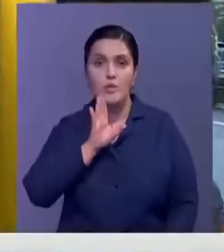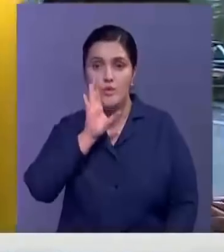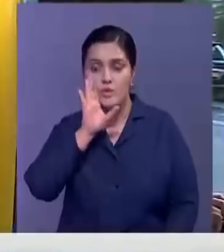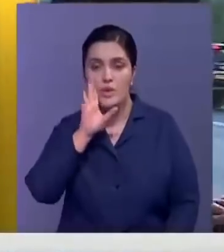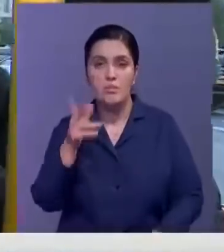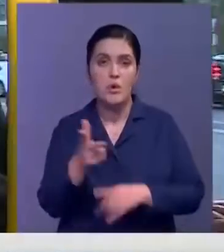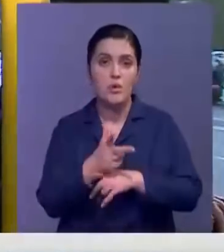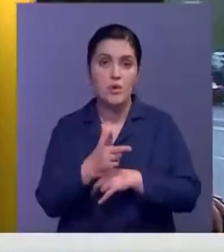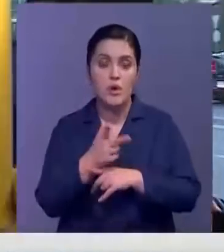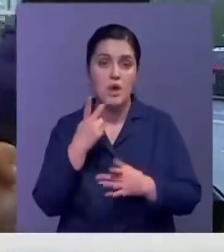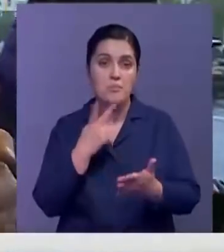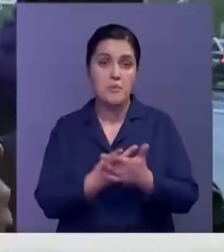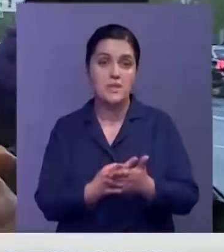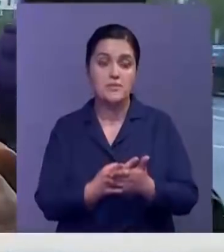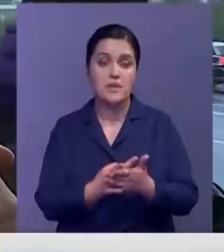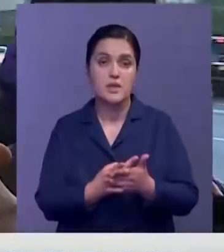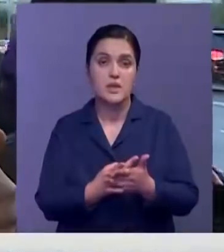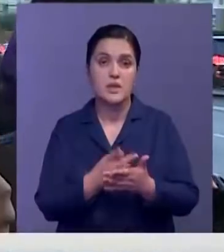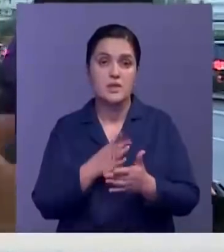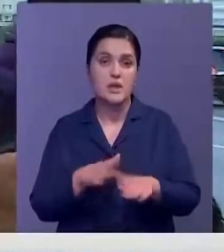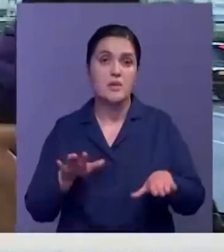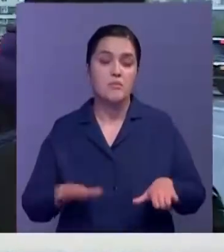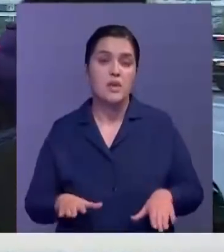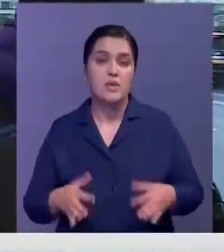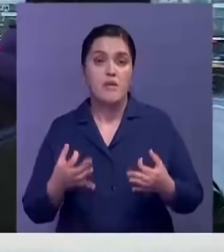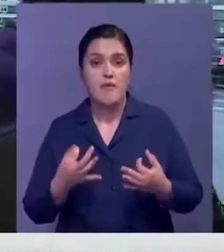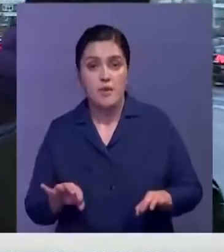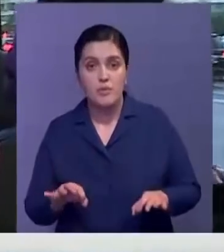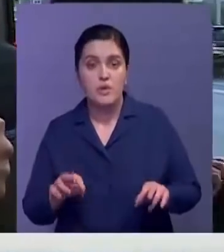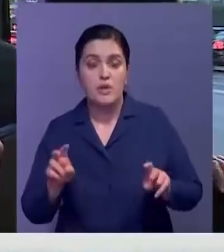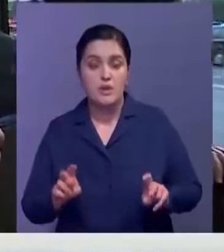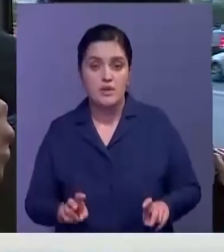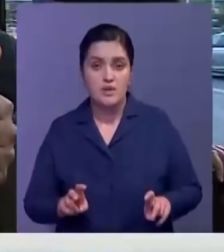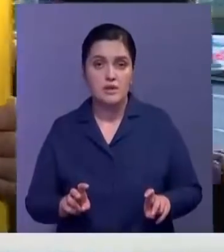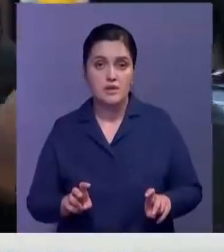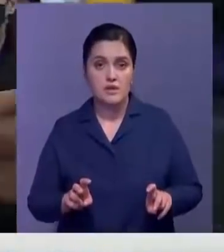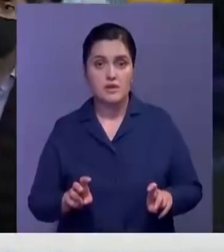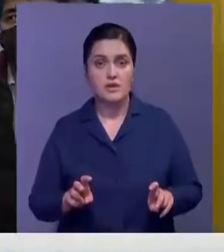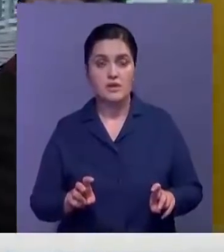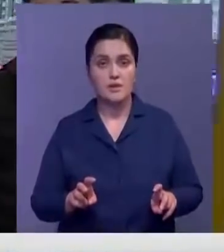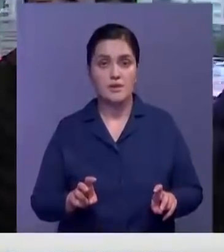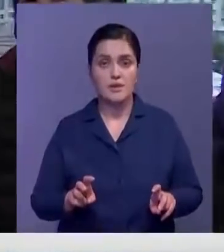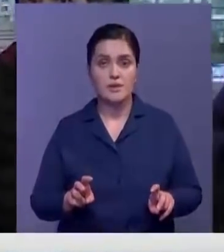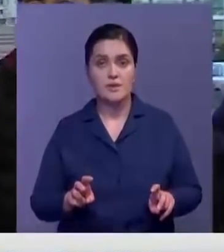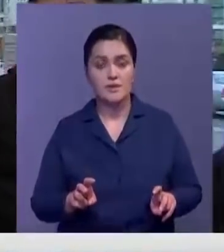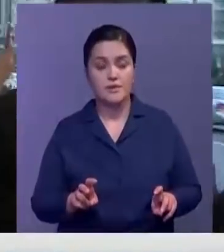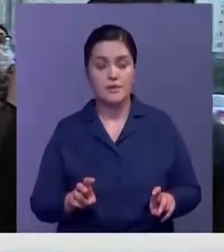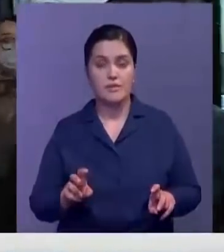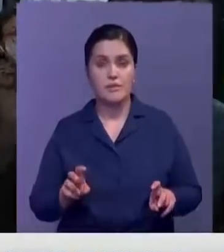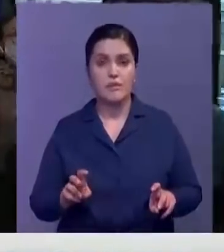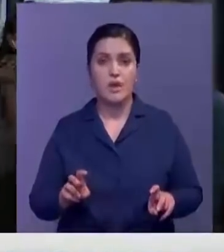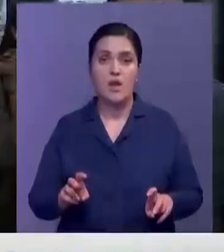места сидячие, свободные, и здесь... В принципе, можно вот в таком автобусе, в котором мы едем сейчас,